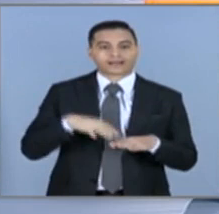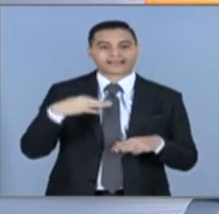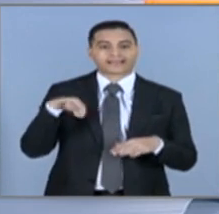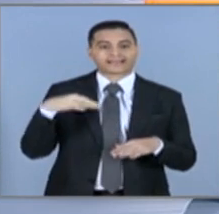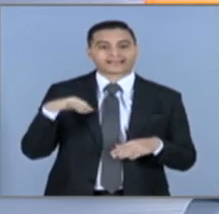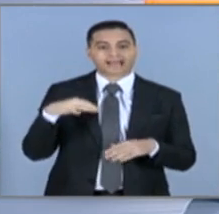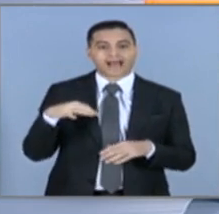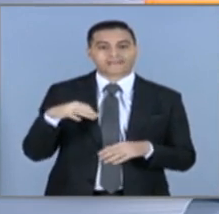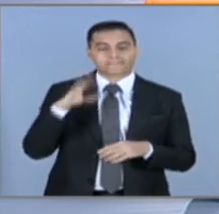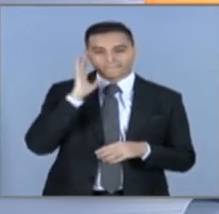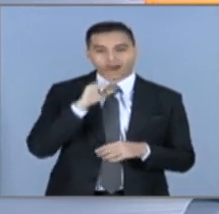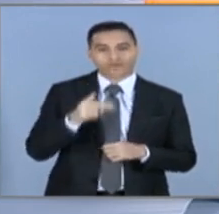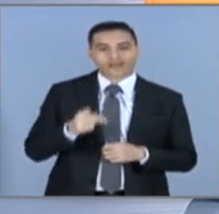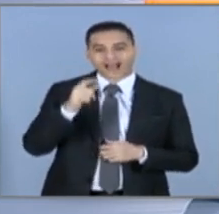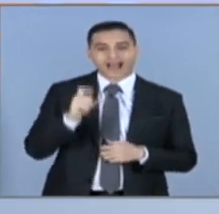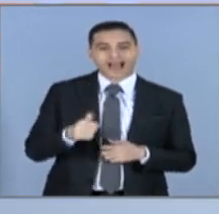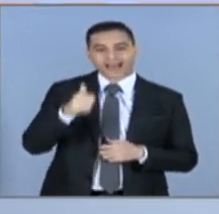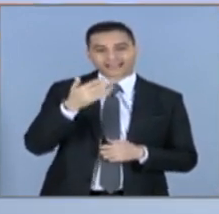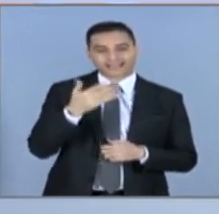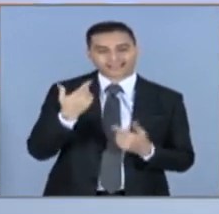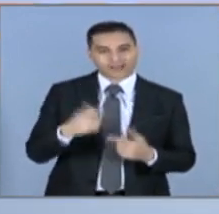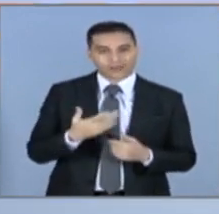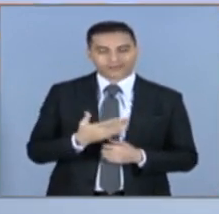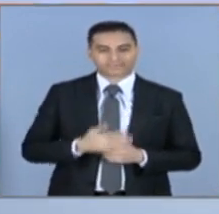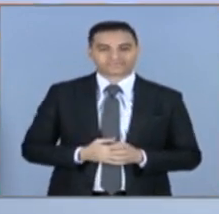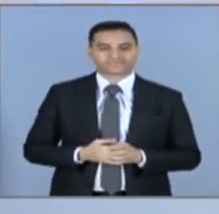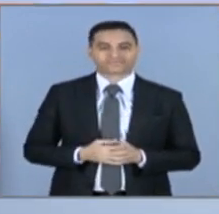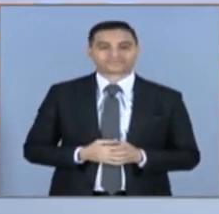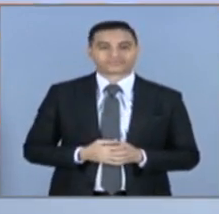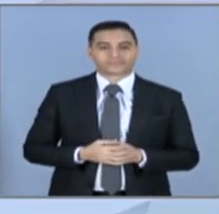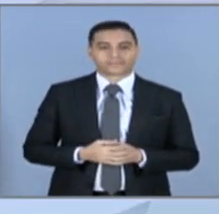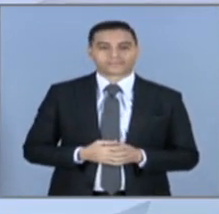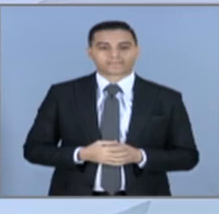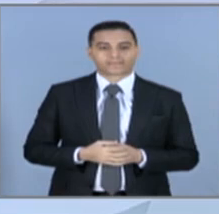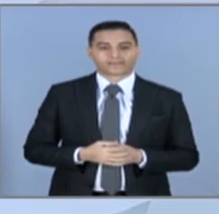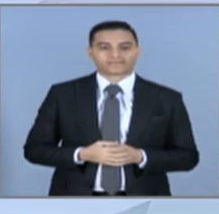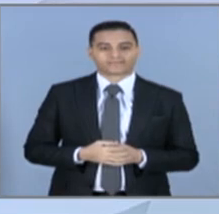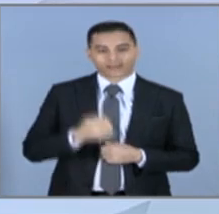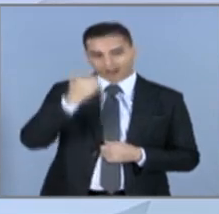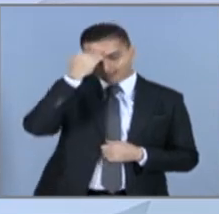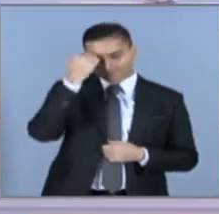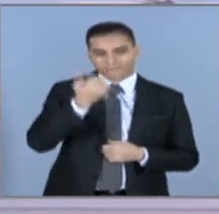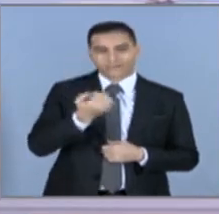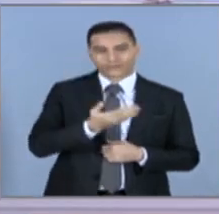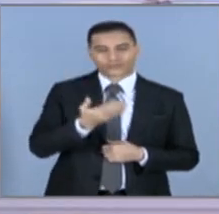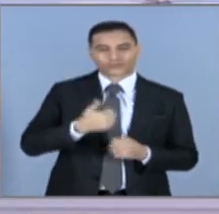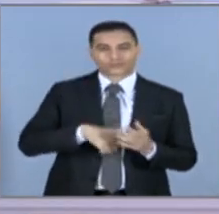غانا. غانا هي فعلا غانا. ألف مبروك. الله يبارك فيك. هارد لك. هارد لك.